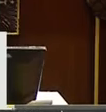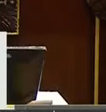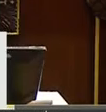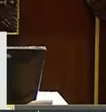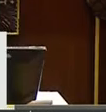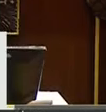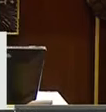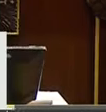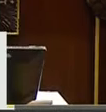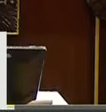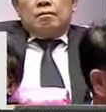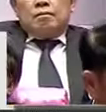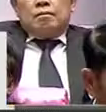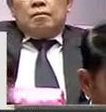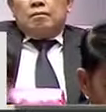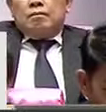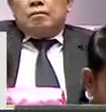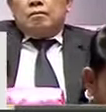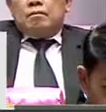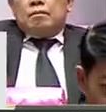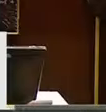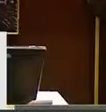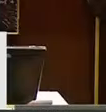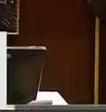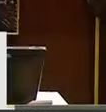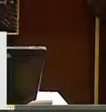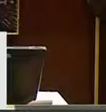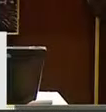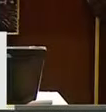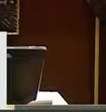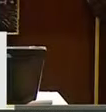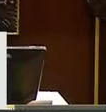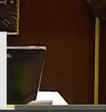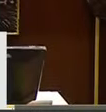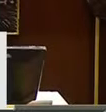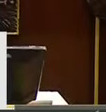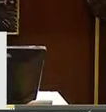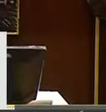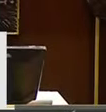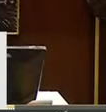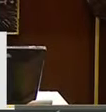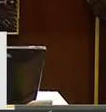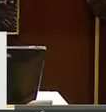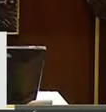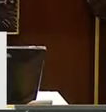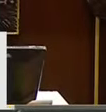ค่ะ 117นายชยุทธกุมมะกาญจนะ